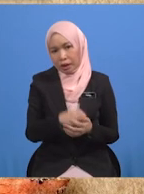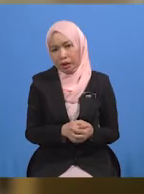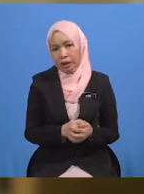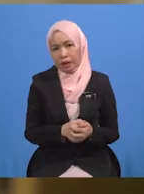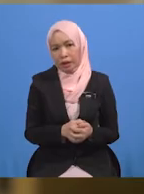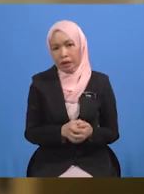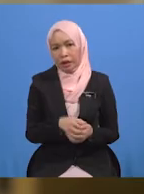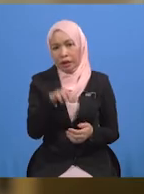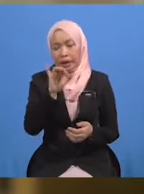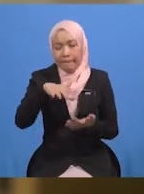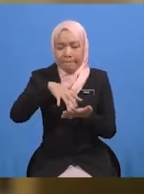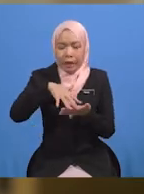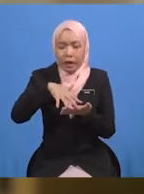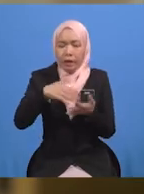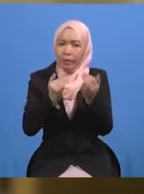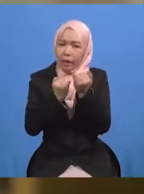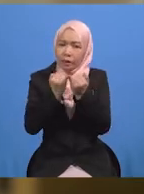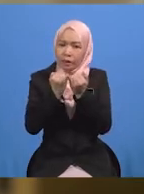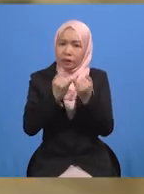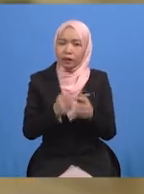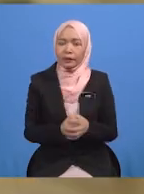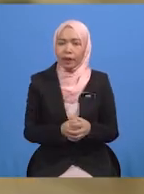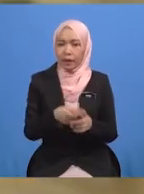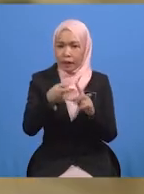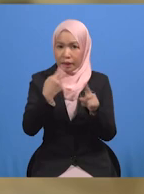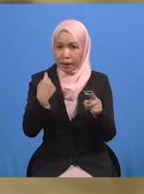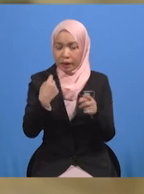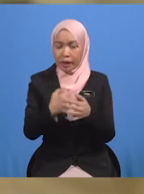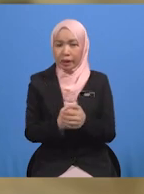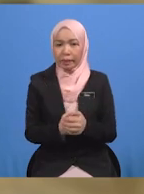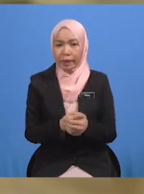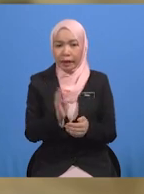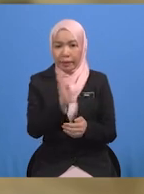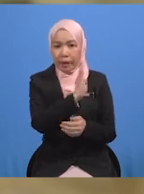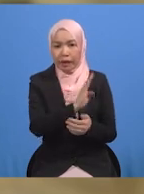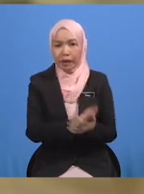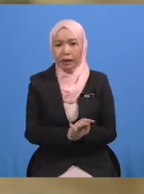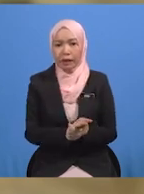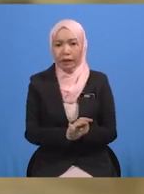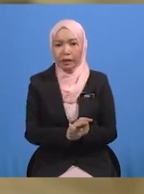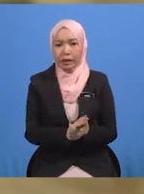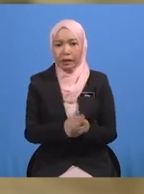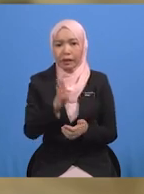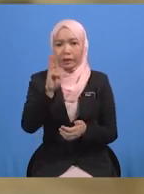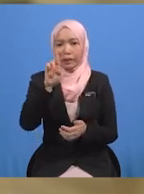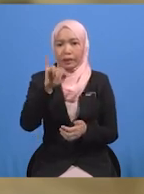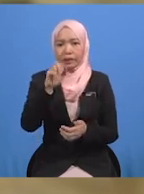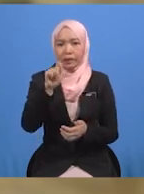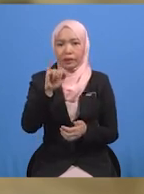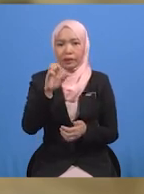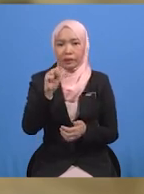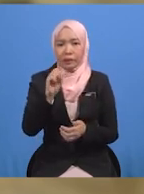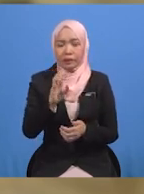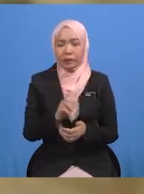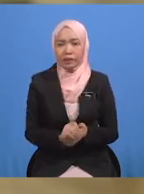pentadbiran. Tekanan daripada pihak barat, terutamanya British, sebenarnya lebih kepada